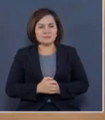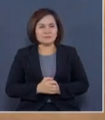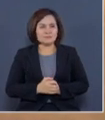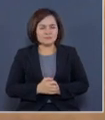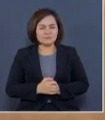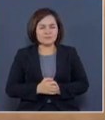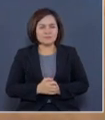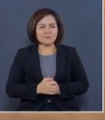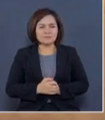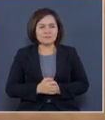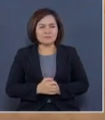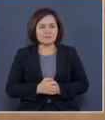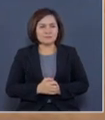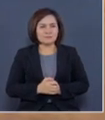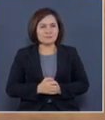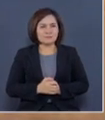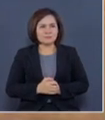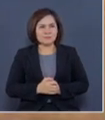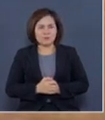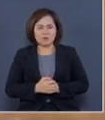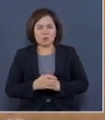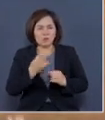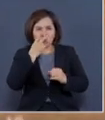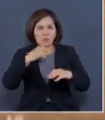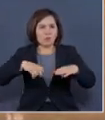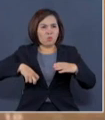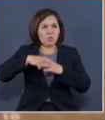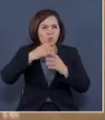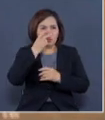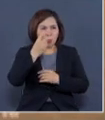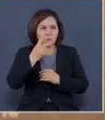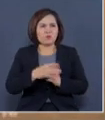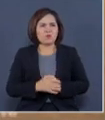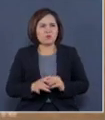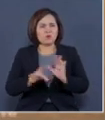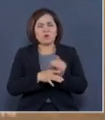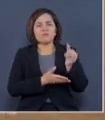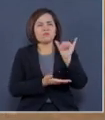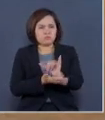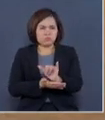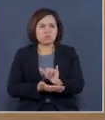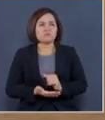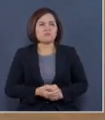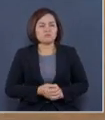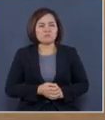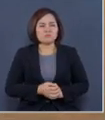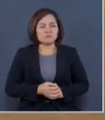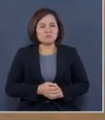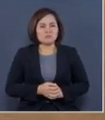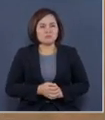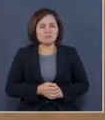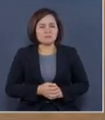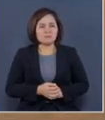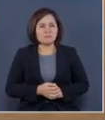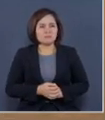ลูกนี่เอาเข่าจัดให้เลยค่ะโอ้โหลงไปกระแทกกับพื้นแบบนี้เลยนะคะนี่